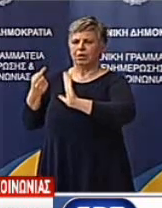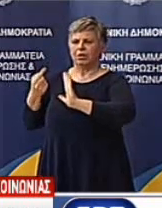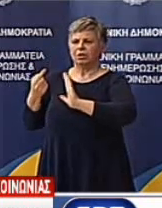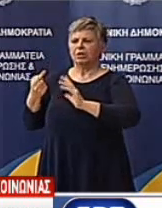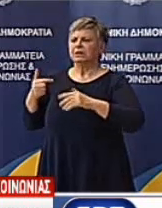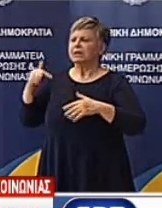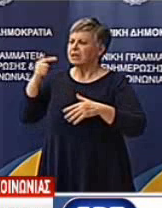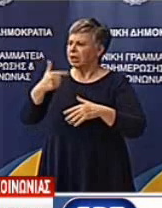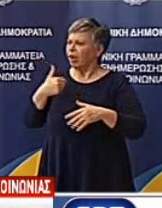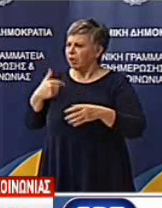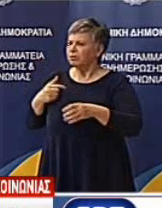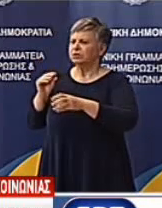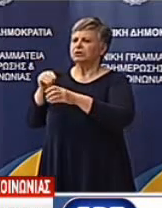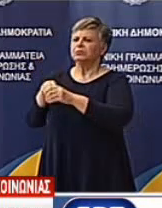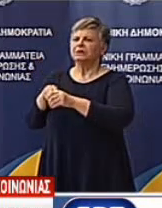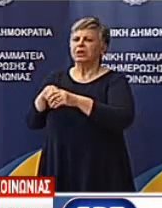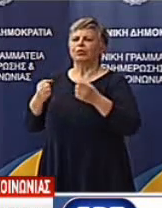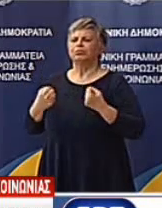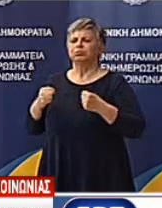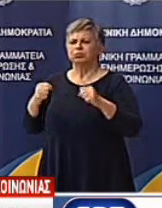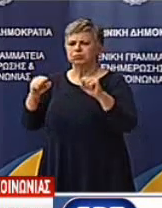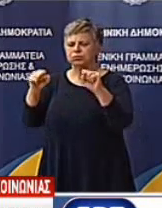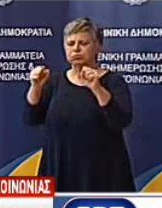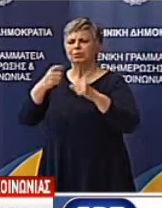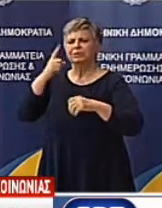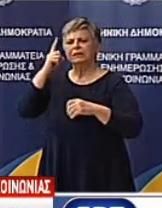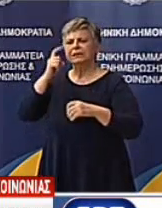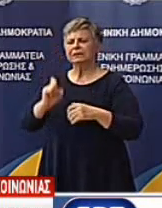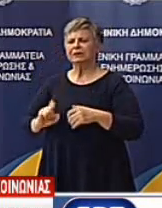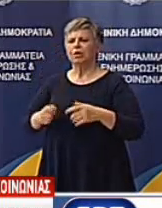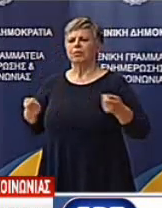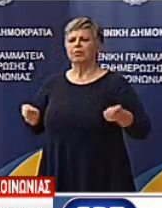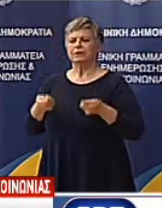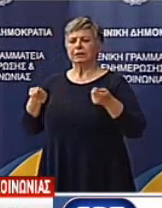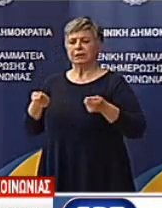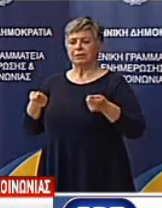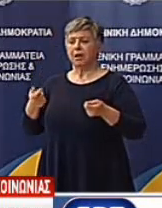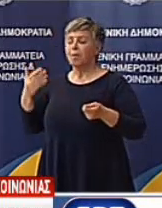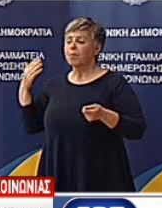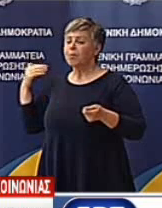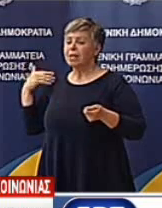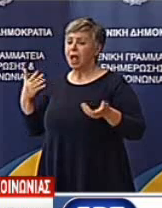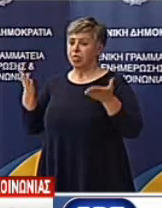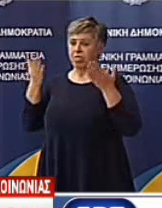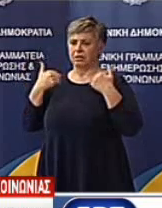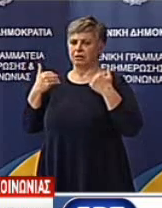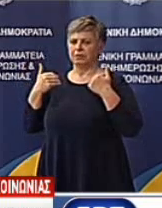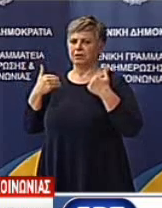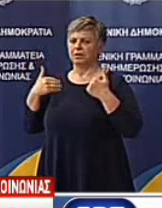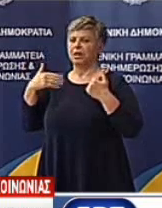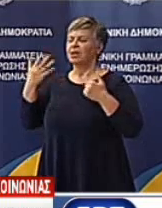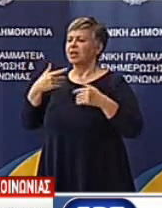άνθρωποι των κινημάτων, έχουμε ζήσει σε όλες τις στιγμές. Αυτά δεν υπήρχαν. Προπυλακισμοί